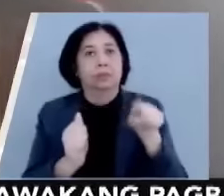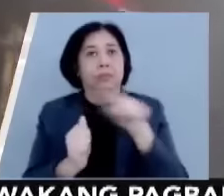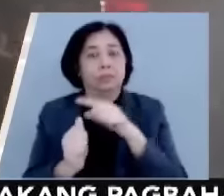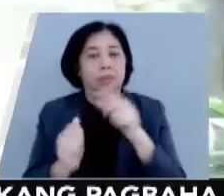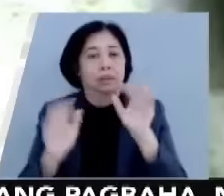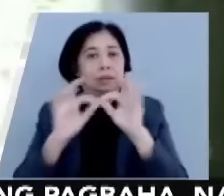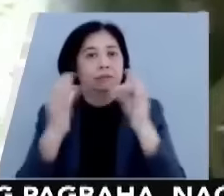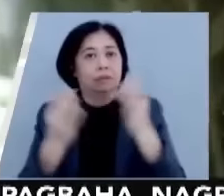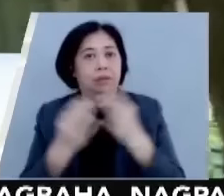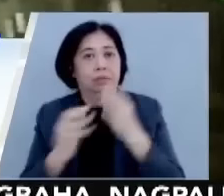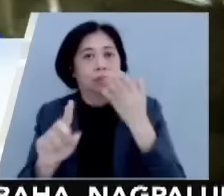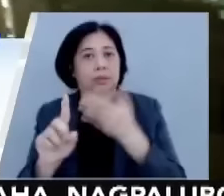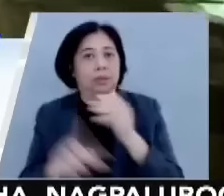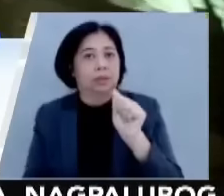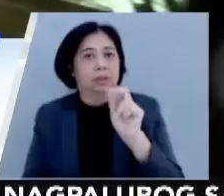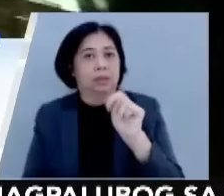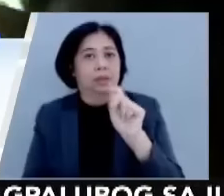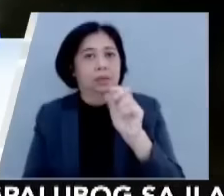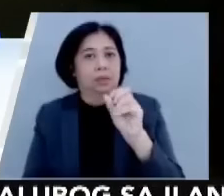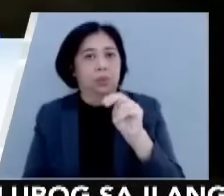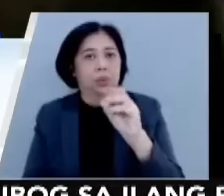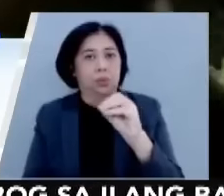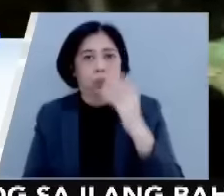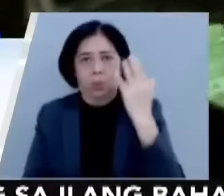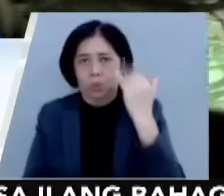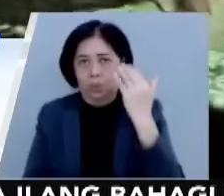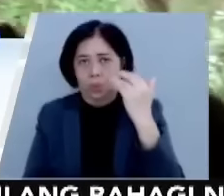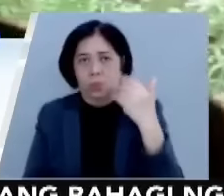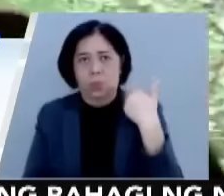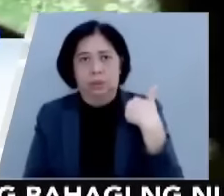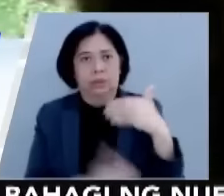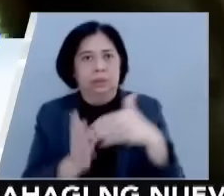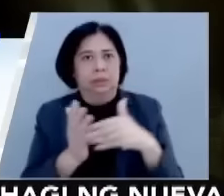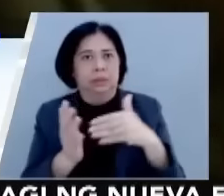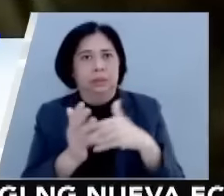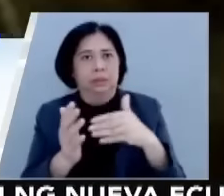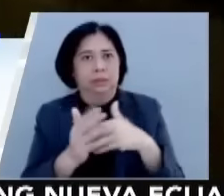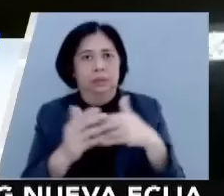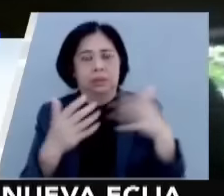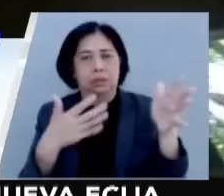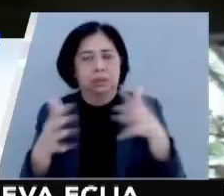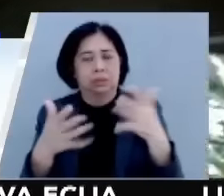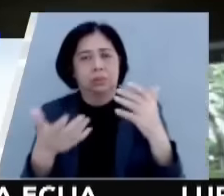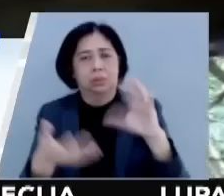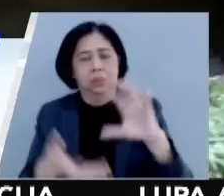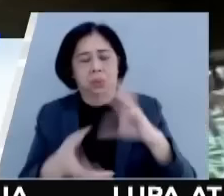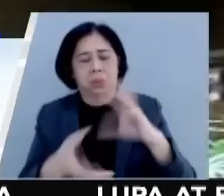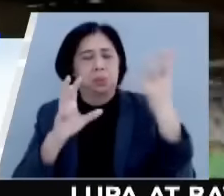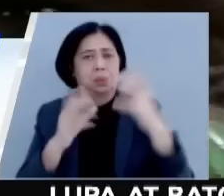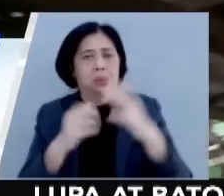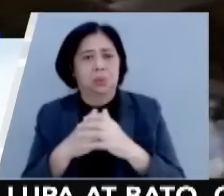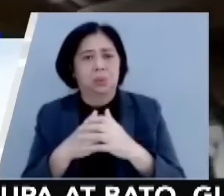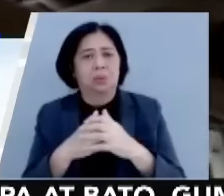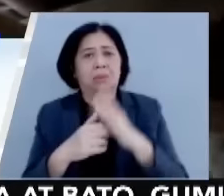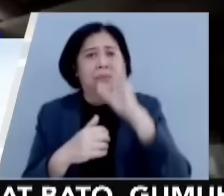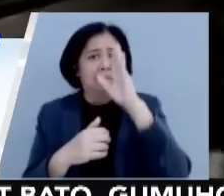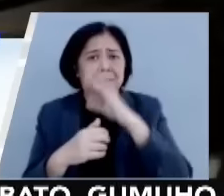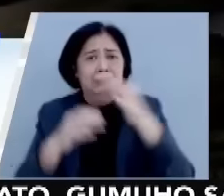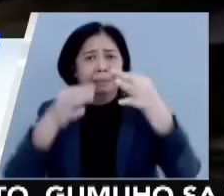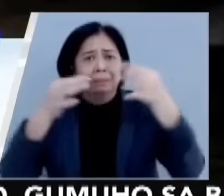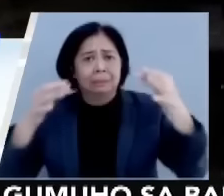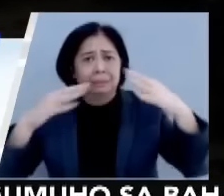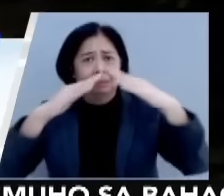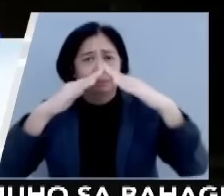Antonio. Dahil daw kasi sa sunod-sunod na kalamidad, halos butas-butas na ang bubong at